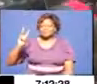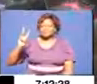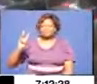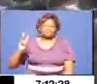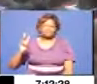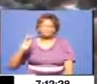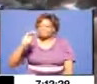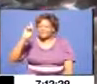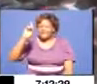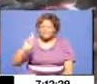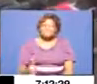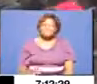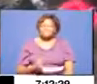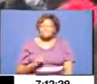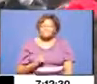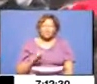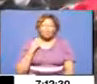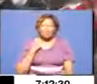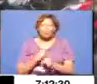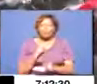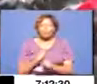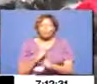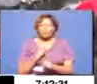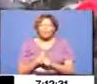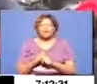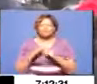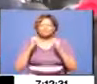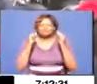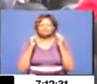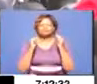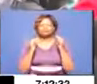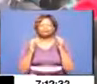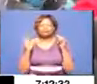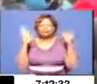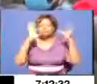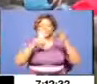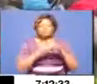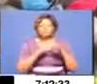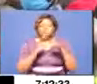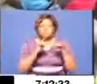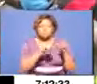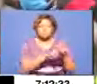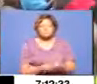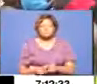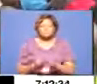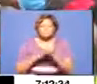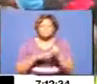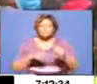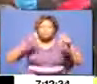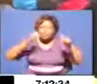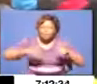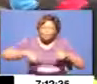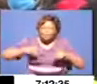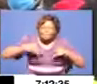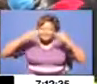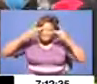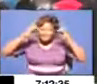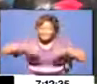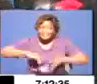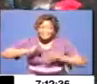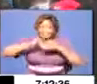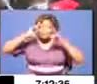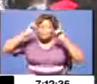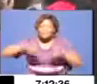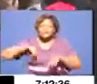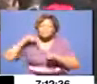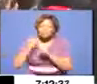hatujawahi kufanya kazi pamoja kama viongozi. Leo tumeamua lazima tufanye